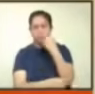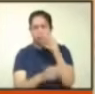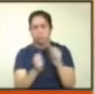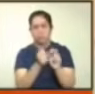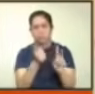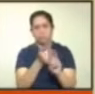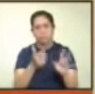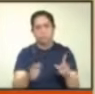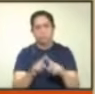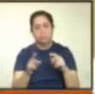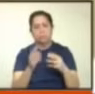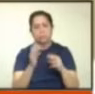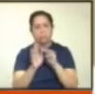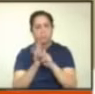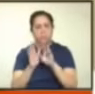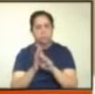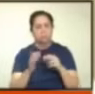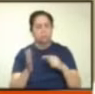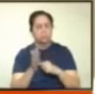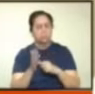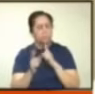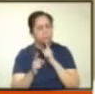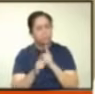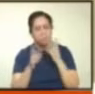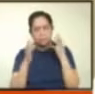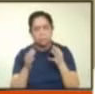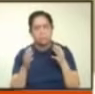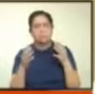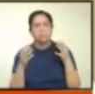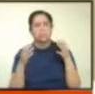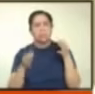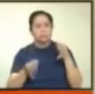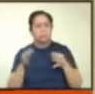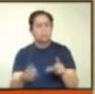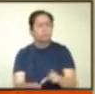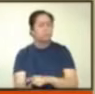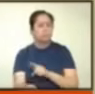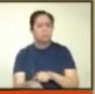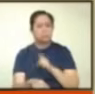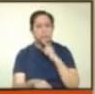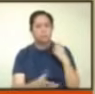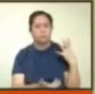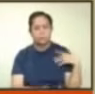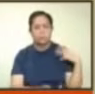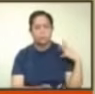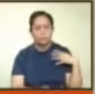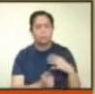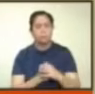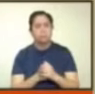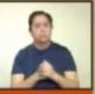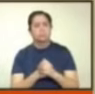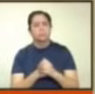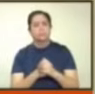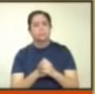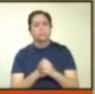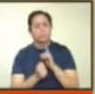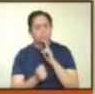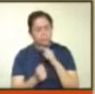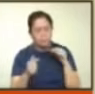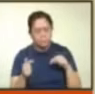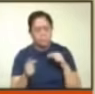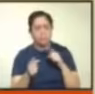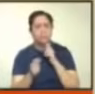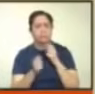mga biktima ng massacre. Ito na yung hustisya na matagal na nating hinihintay. Ito na yung